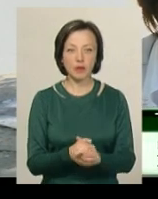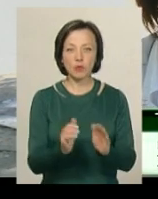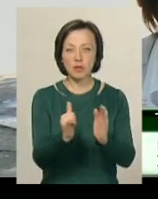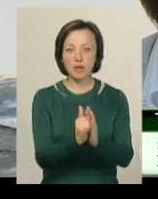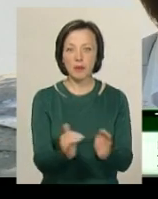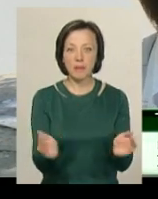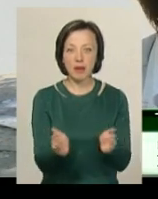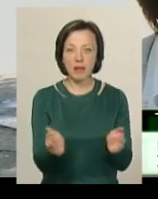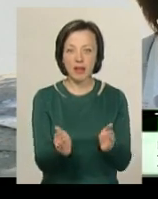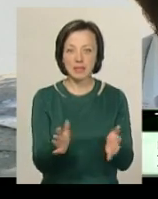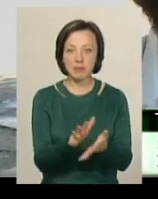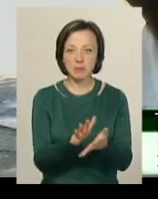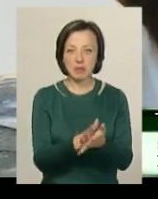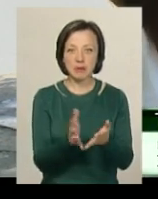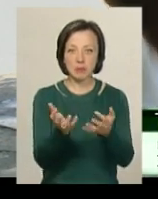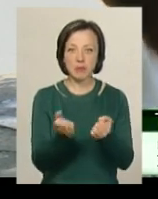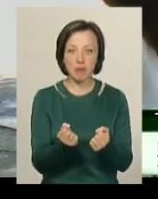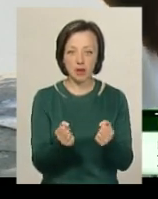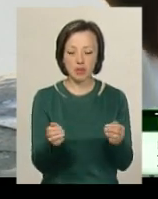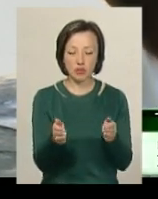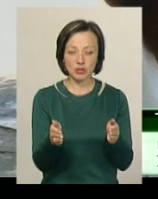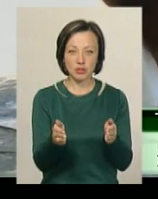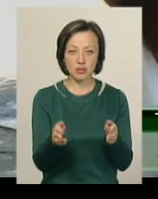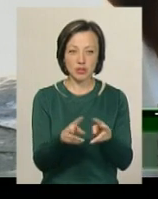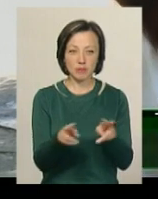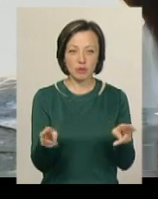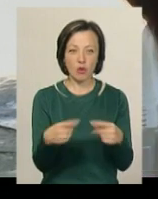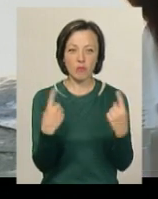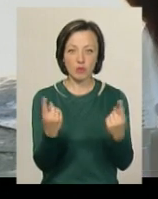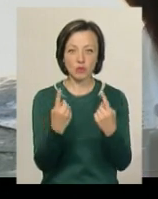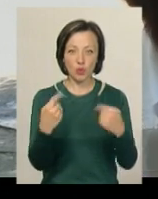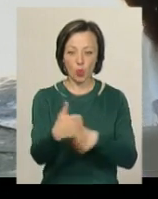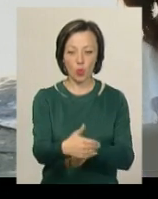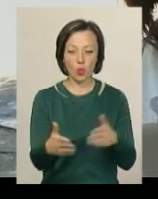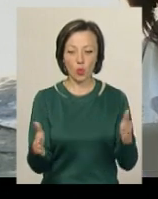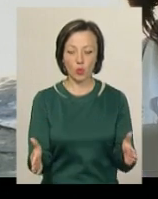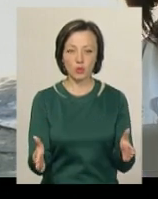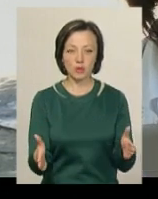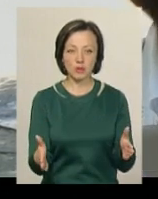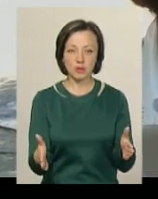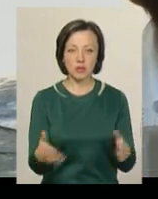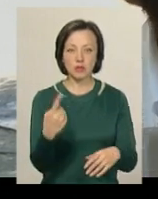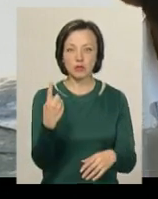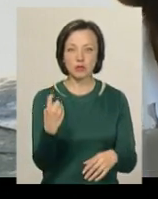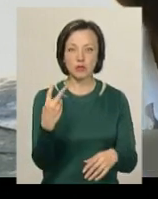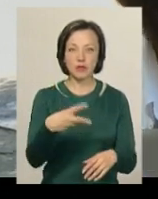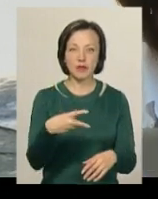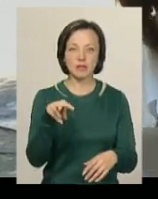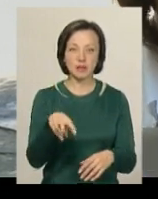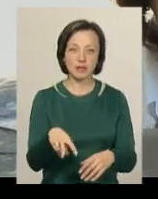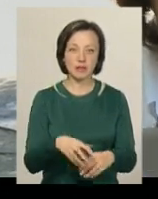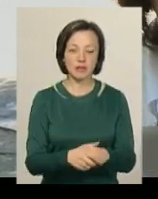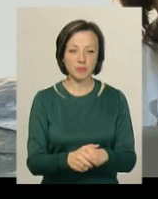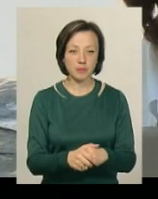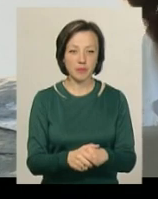акуратний сміттєприймач. Він трошки більший за звичайну урну, ну, десь так, на 120 літрів, скажімо